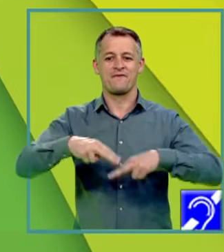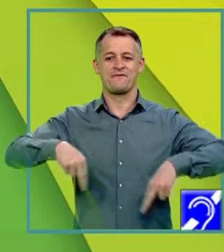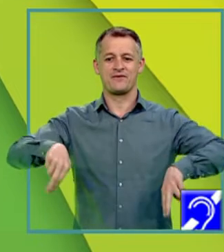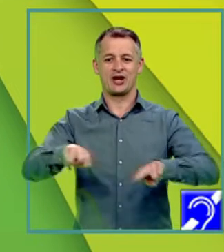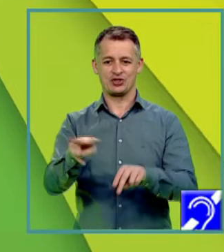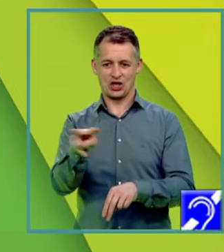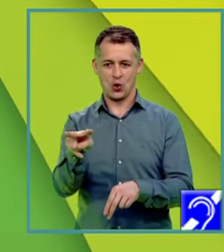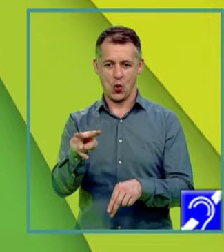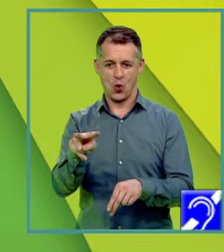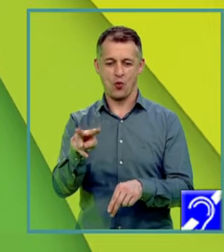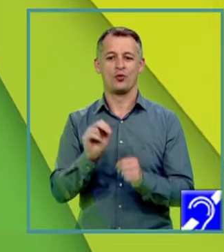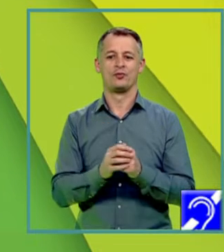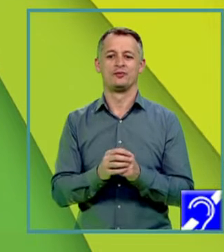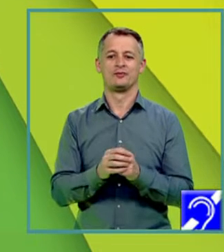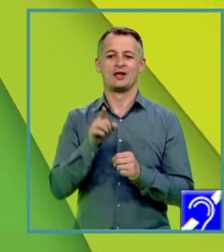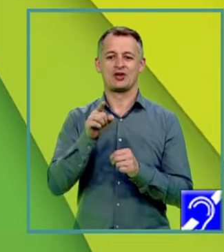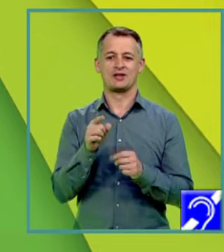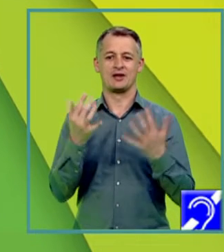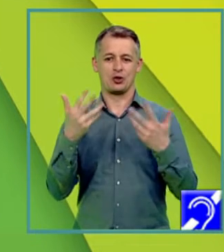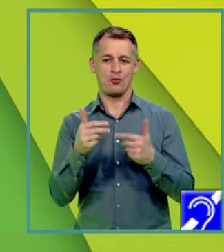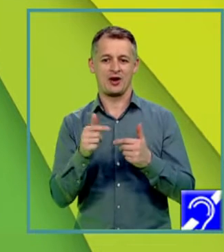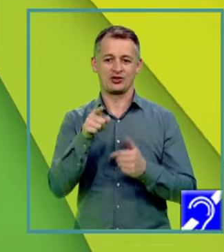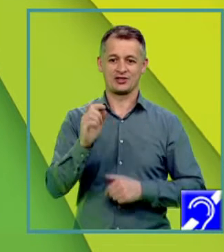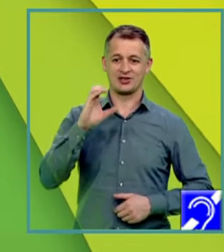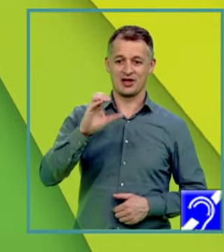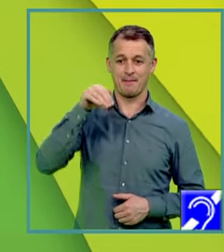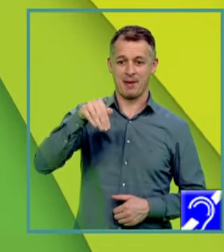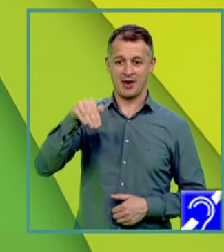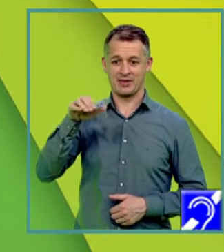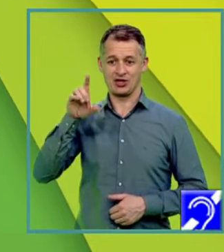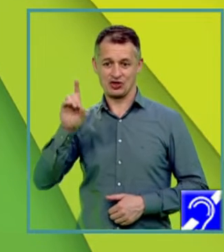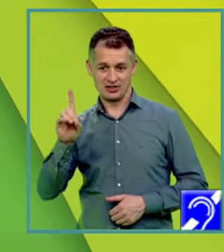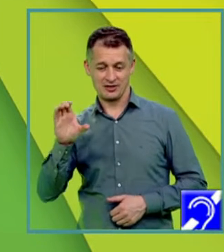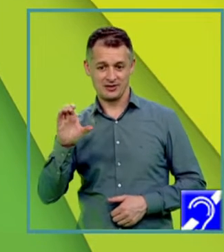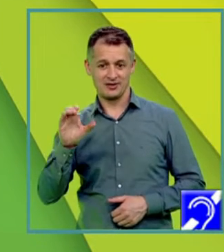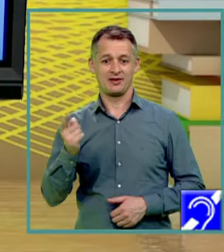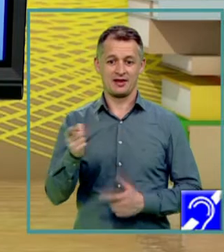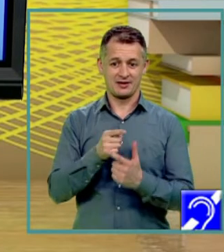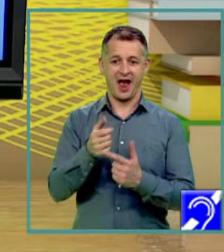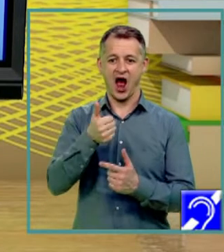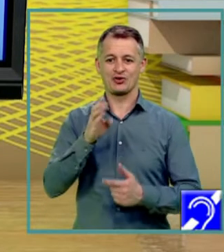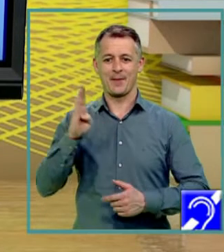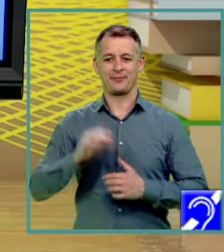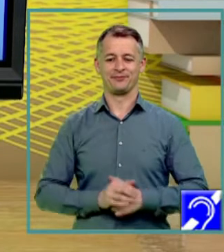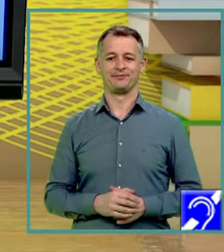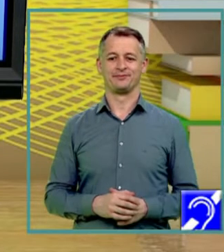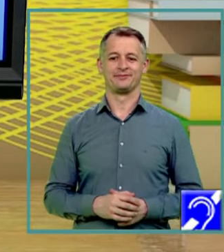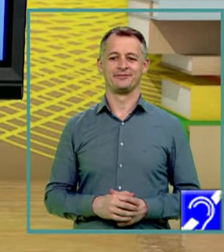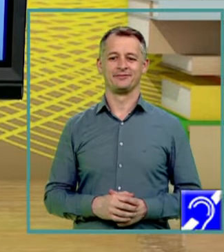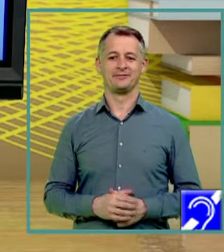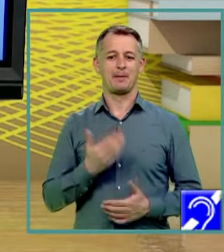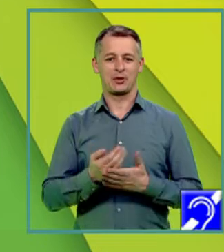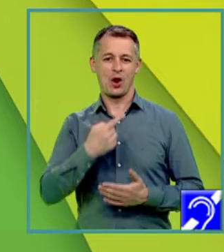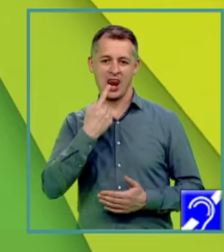în cele două variabile această valoare a lui cmmdc dintre a și b pentru limbajul de programare